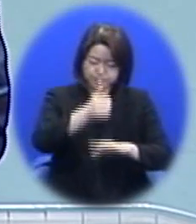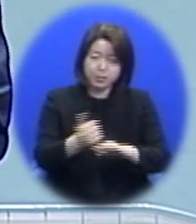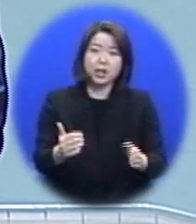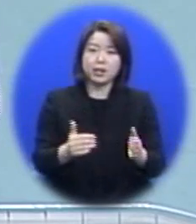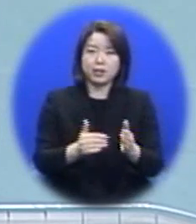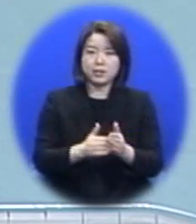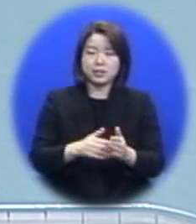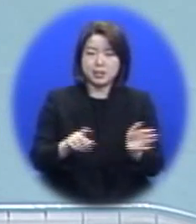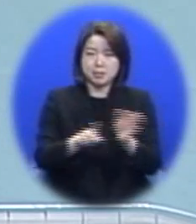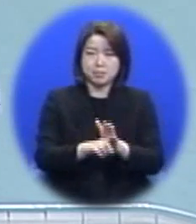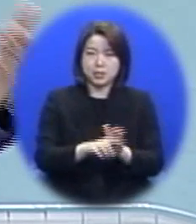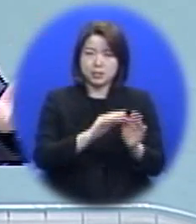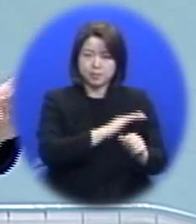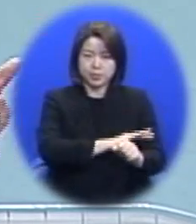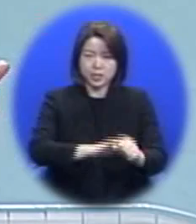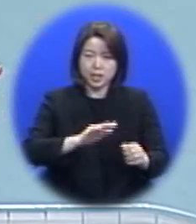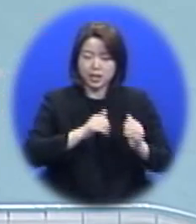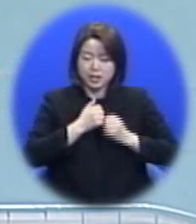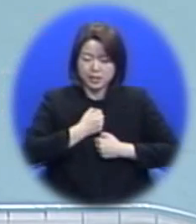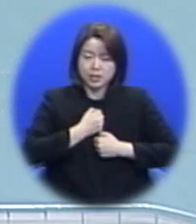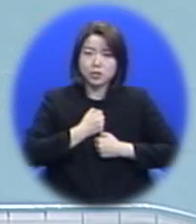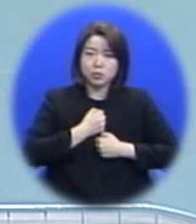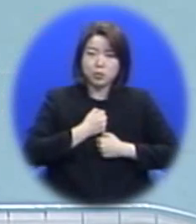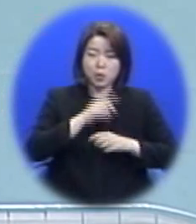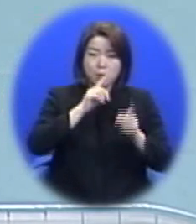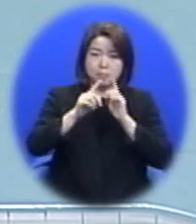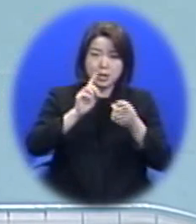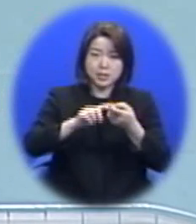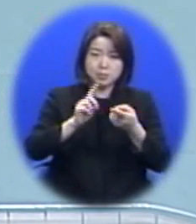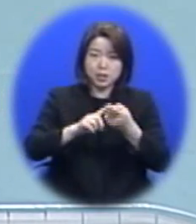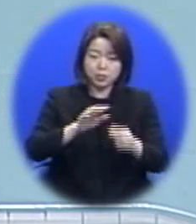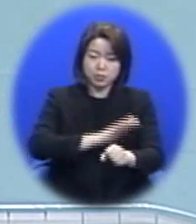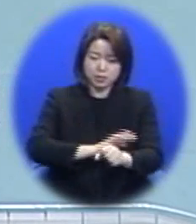하나님의 말씀대로 살 그런 준비가 되셨습니까?